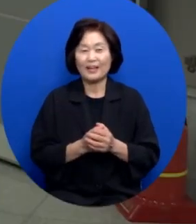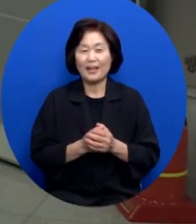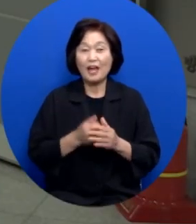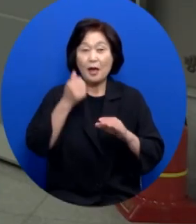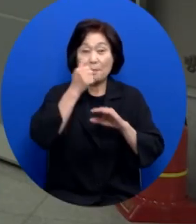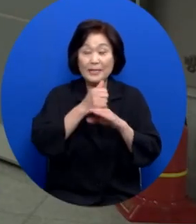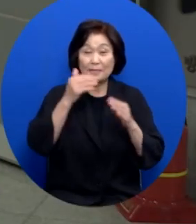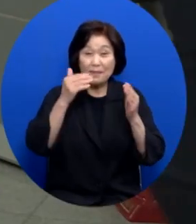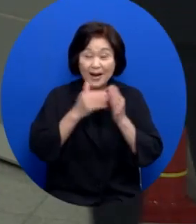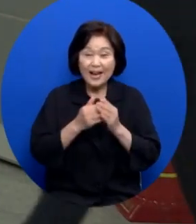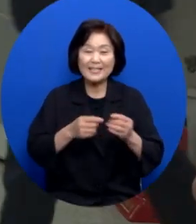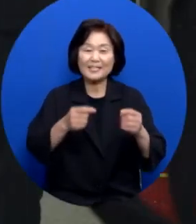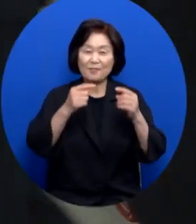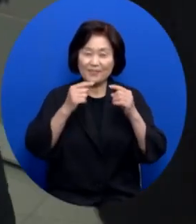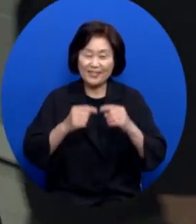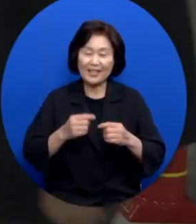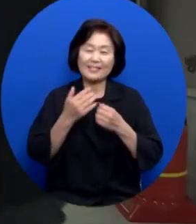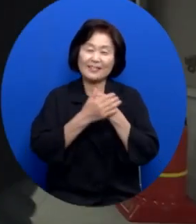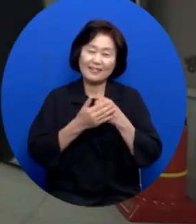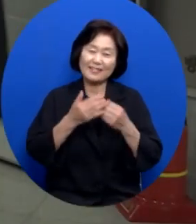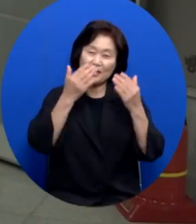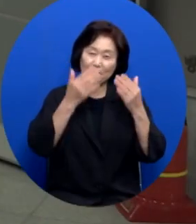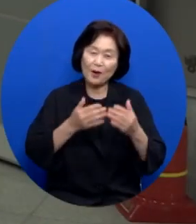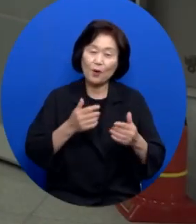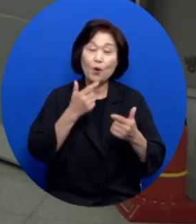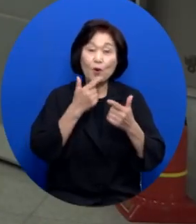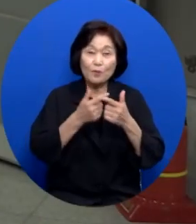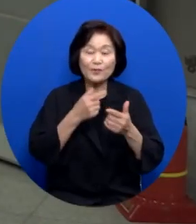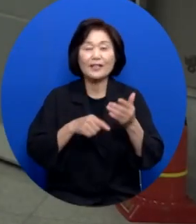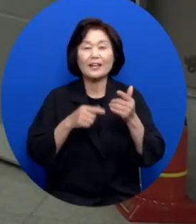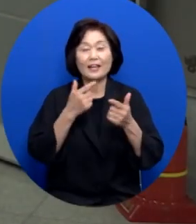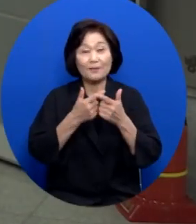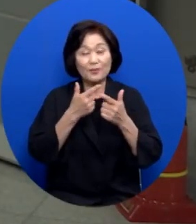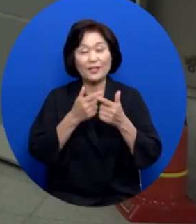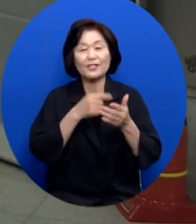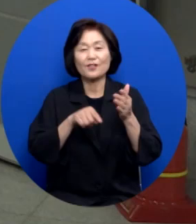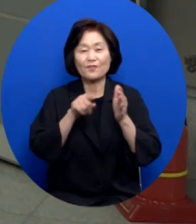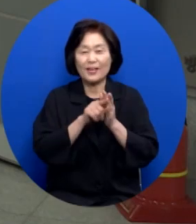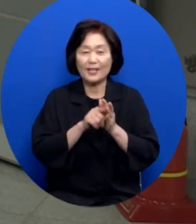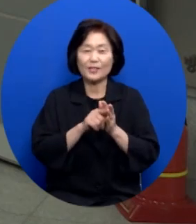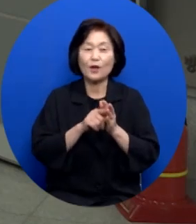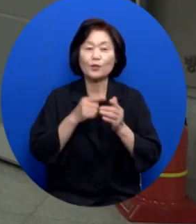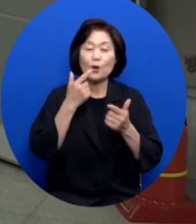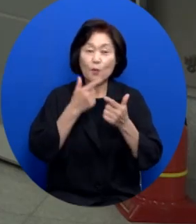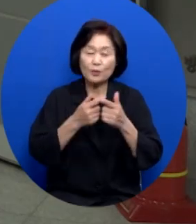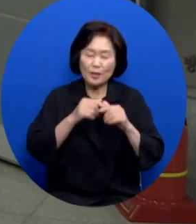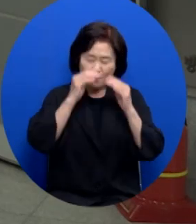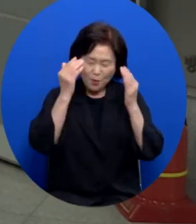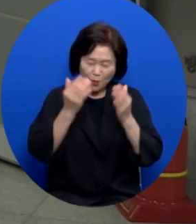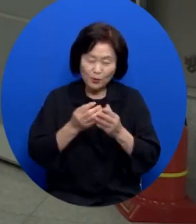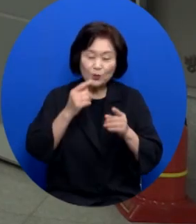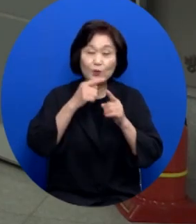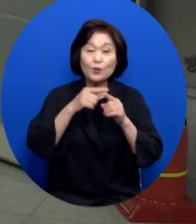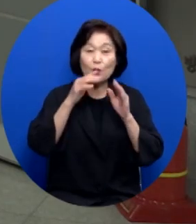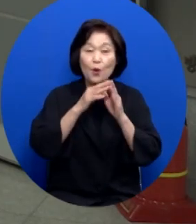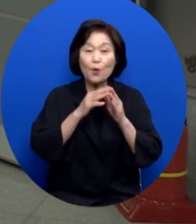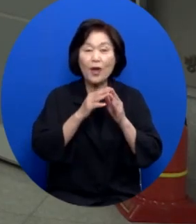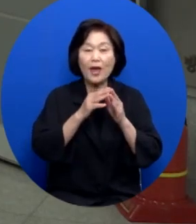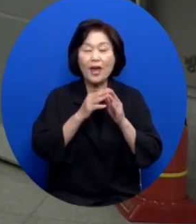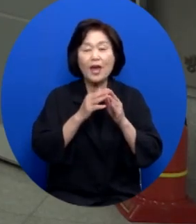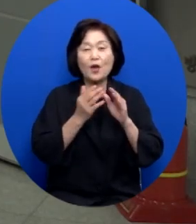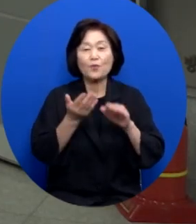끝까지 완주해서 은혜 받고 또 이 부산을 위해서 부산의 또 모든 교회 위에